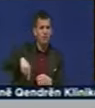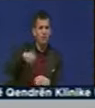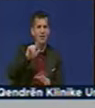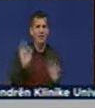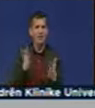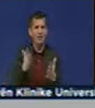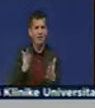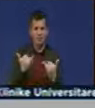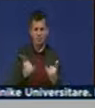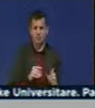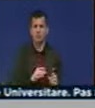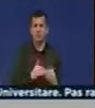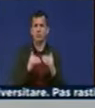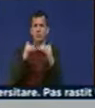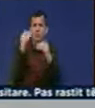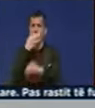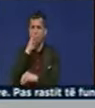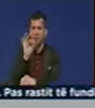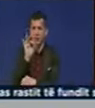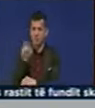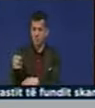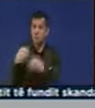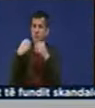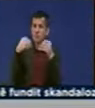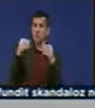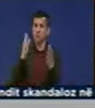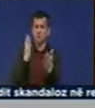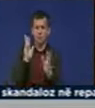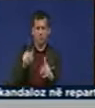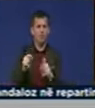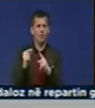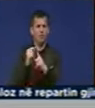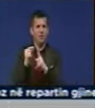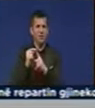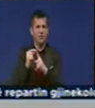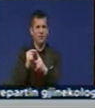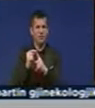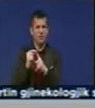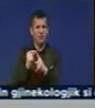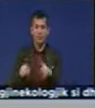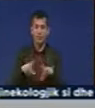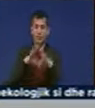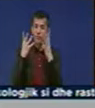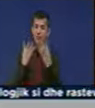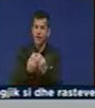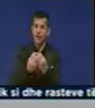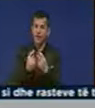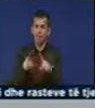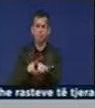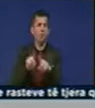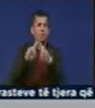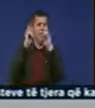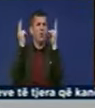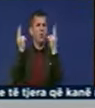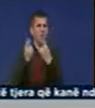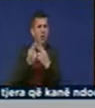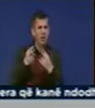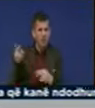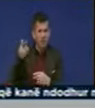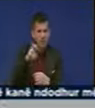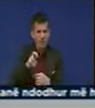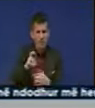ishin aty ku janë. E ceki këtë edhe për në Lugin të Preshevës. Në të gjitha vendet e botës, të Europës,